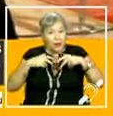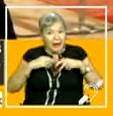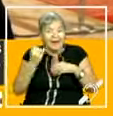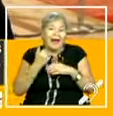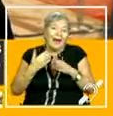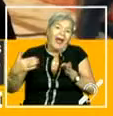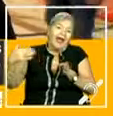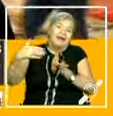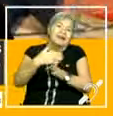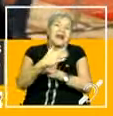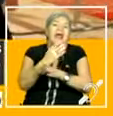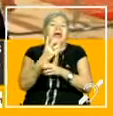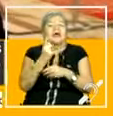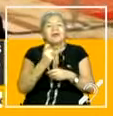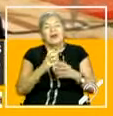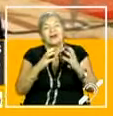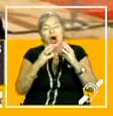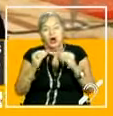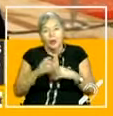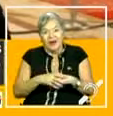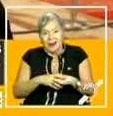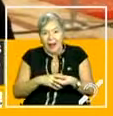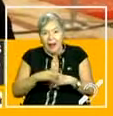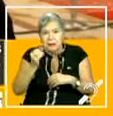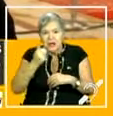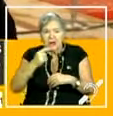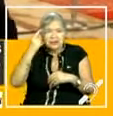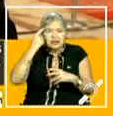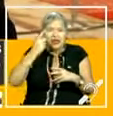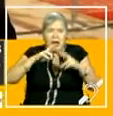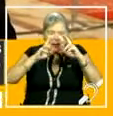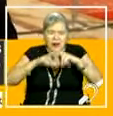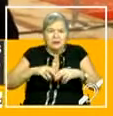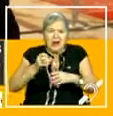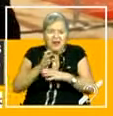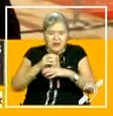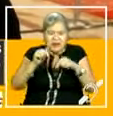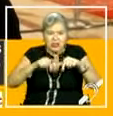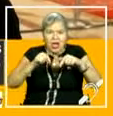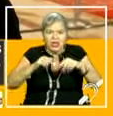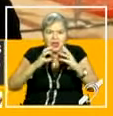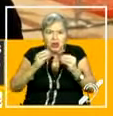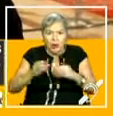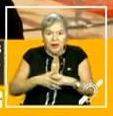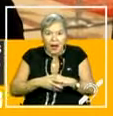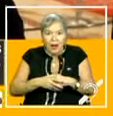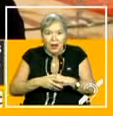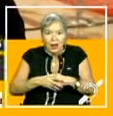rămân produse multe agroalimentare aici în România. Sunt niște chestiuni care trebuie dezbătute, ei fug de aleși și poporul.